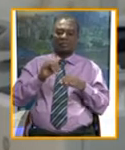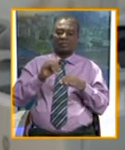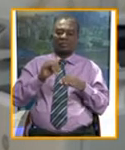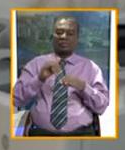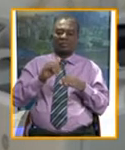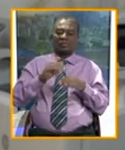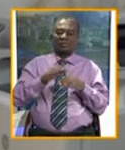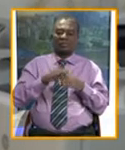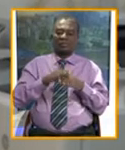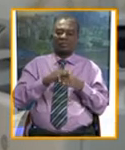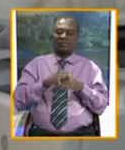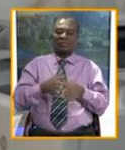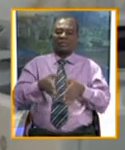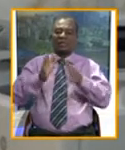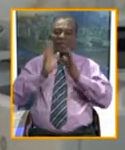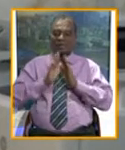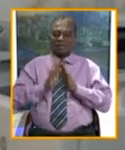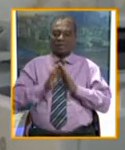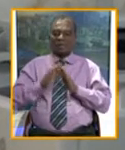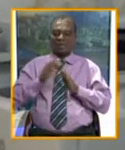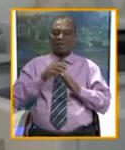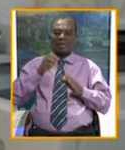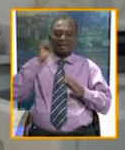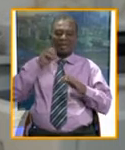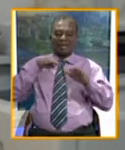la demande d'agrément était rentrée à son bureau,